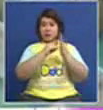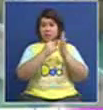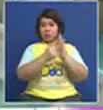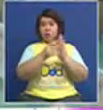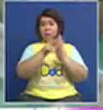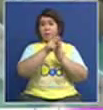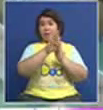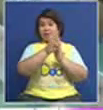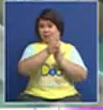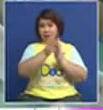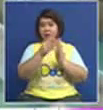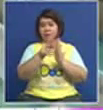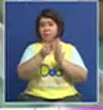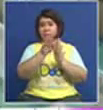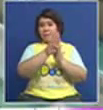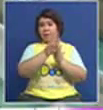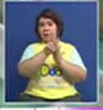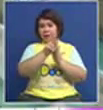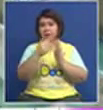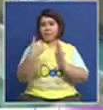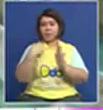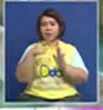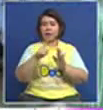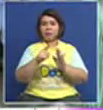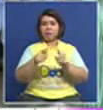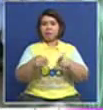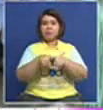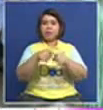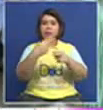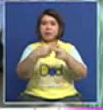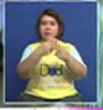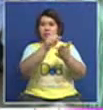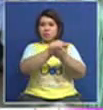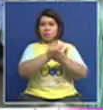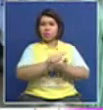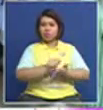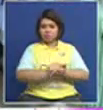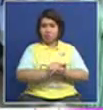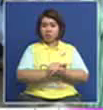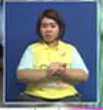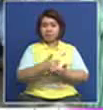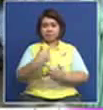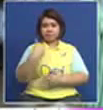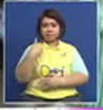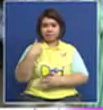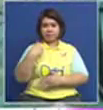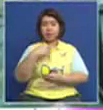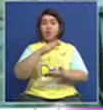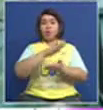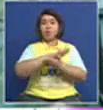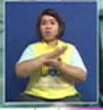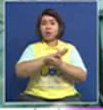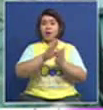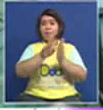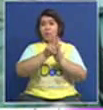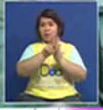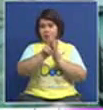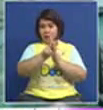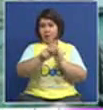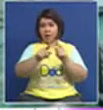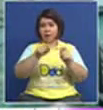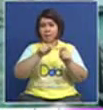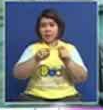ค่ะเจ้าหน้าที่ได้ออกหน่วยบริการรับลงทะเบียนเข้าร่วมกิจกรรมปั่นเพื่อพ่อ Bike for Dad ที่โรงเรียนบึงกาฬอำเภอเมืองบึงก